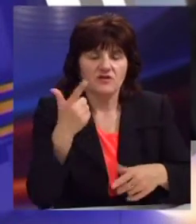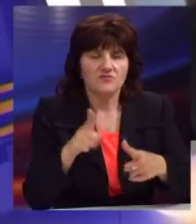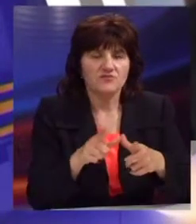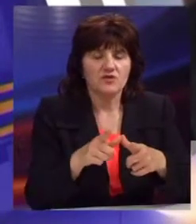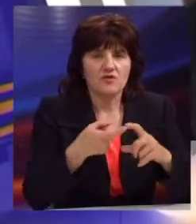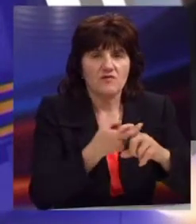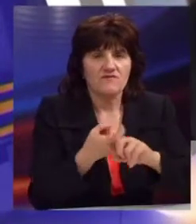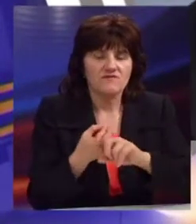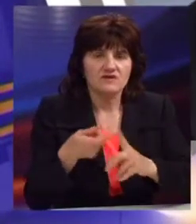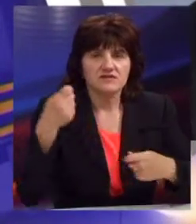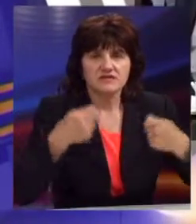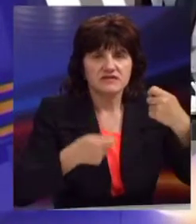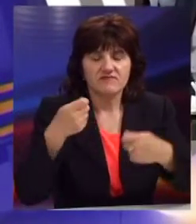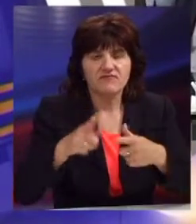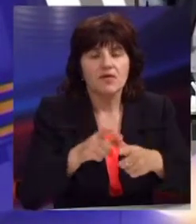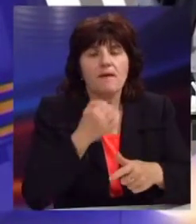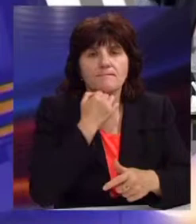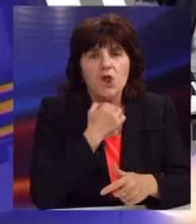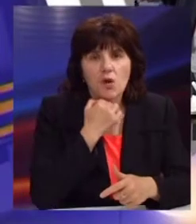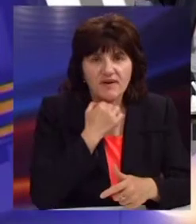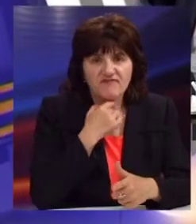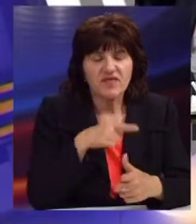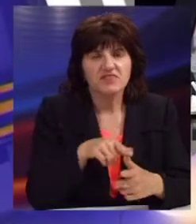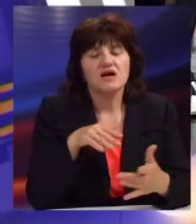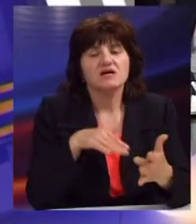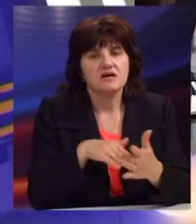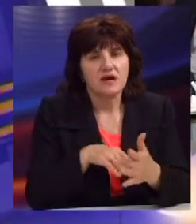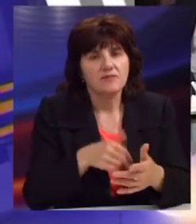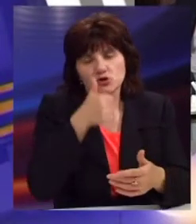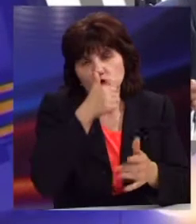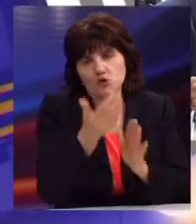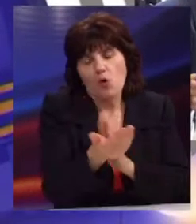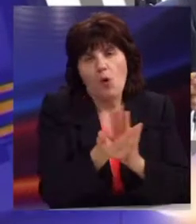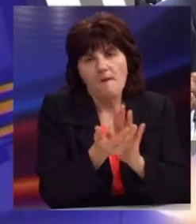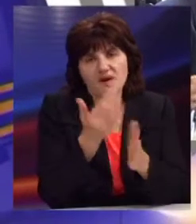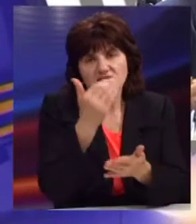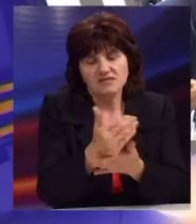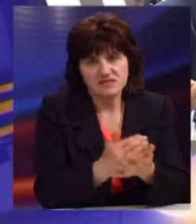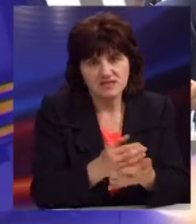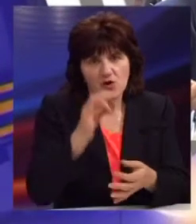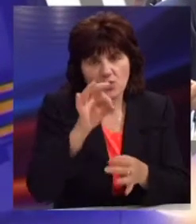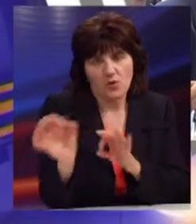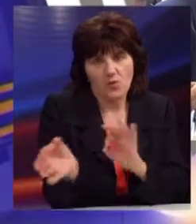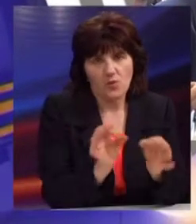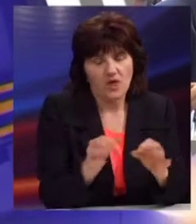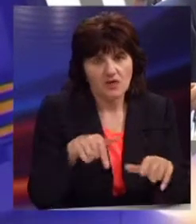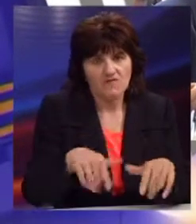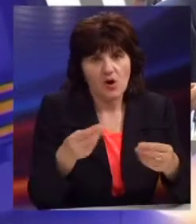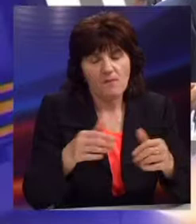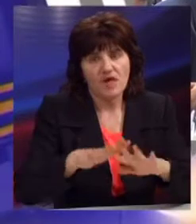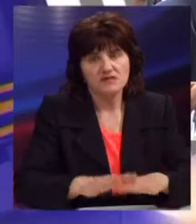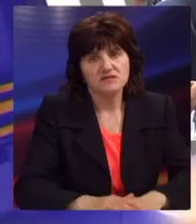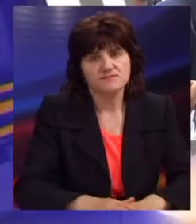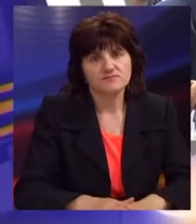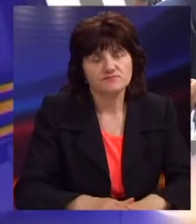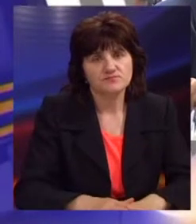zaduženi za investicije i poljoprivredu. Cilj je da se što pre donese zakon o pijacama i uredi ova oblast. Ono